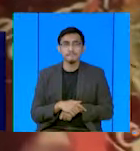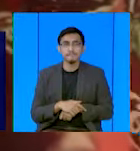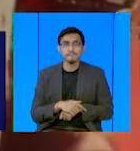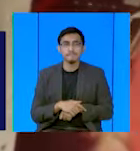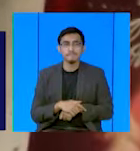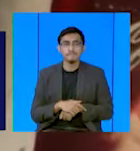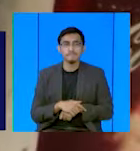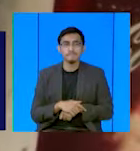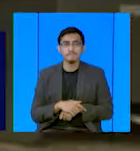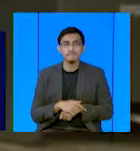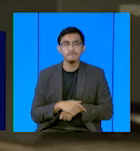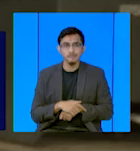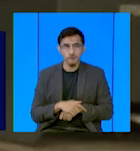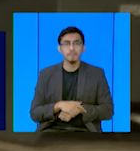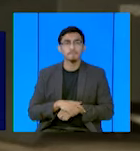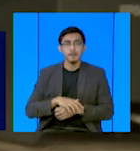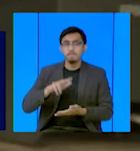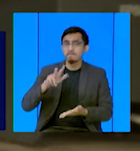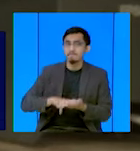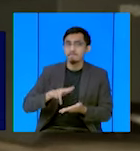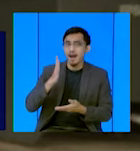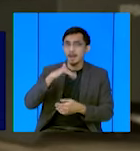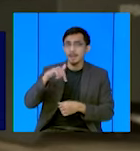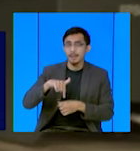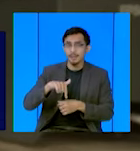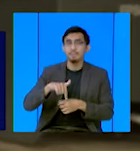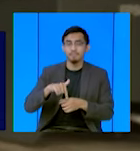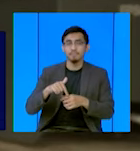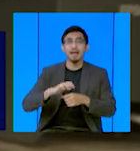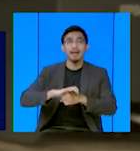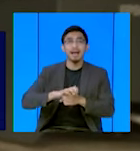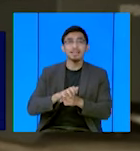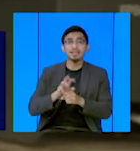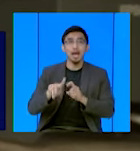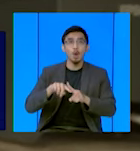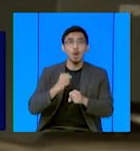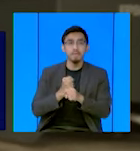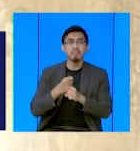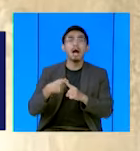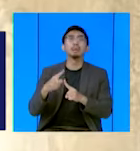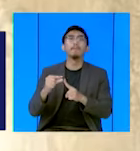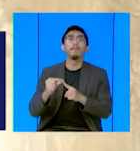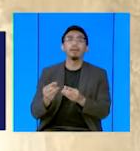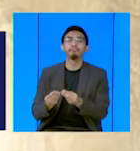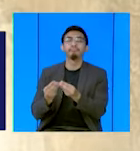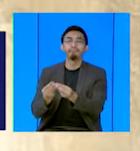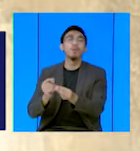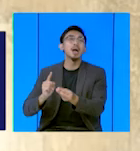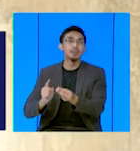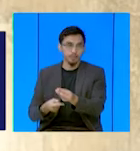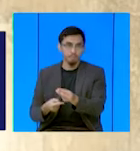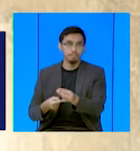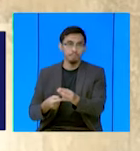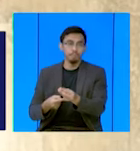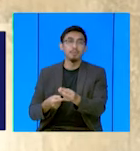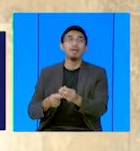Mulai hari ini, pembelian gas LPG 3 kg wajib menggunakan KTP. Pembeli gas melon harus sudah mendaftar ke agen